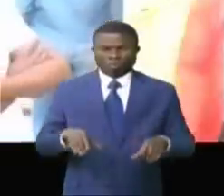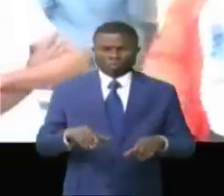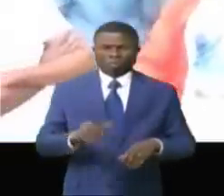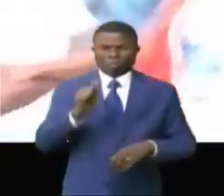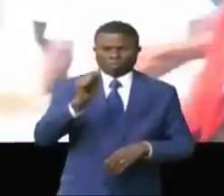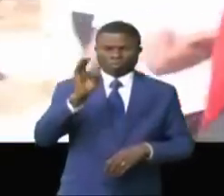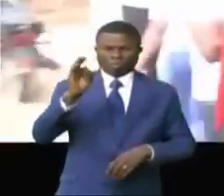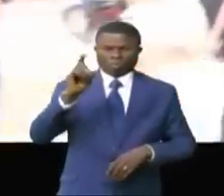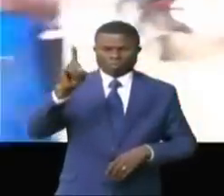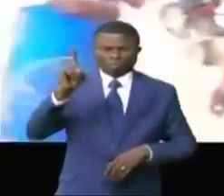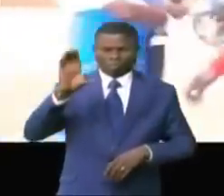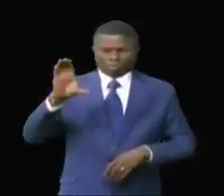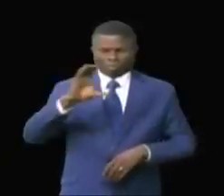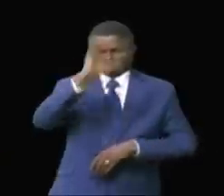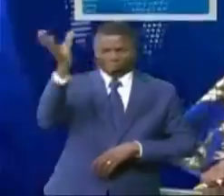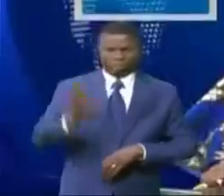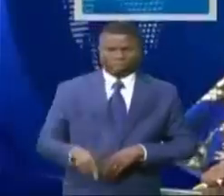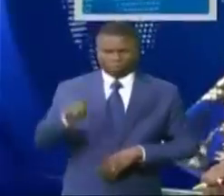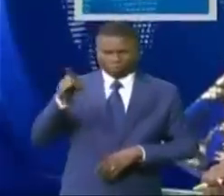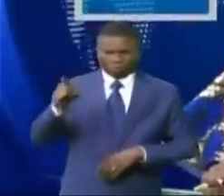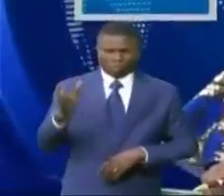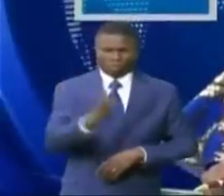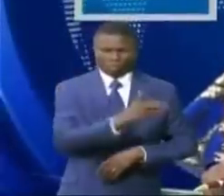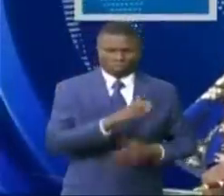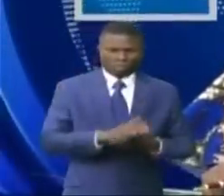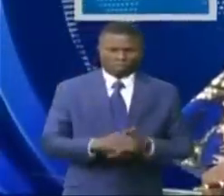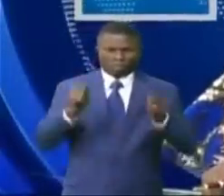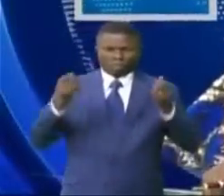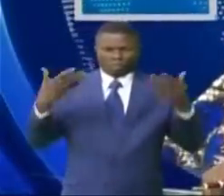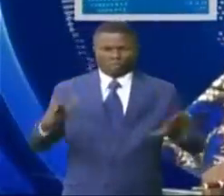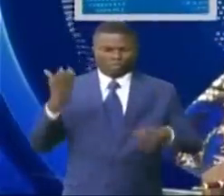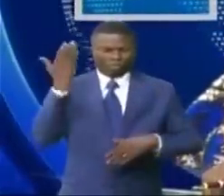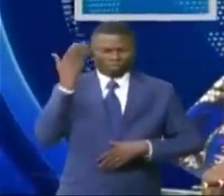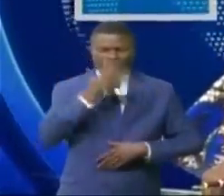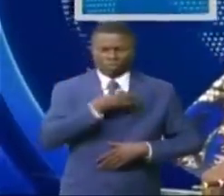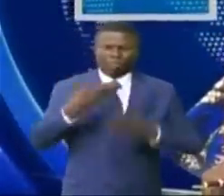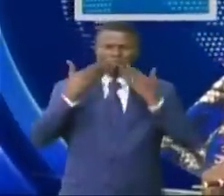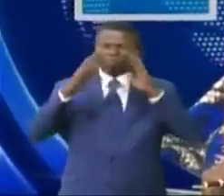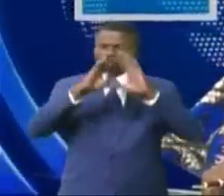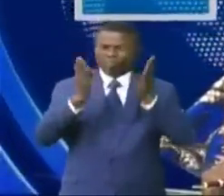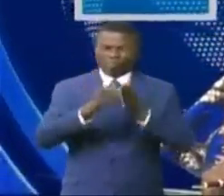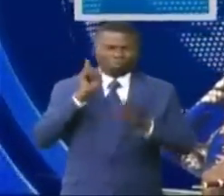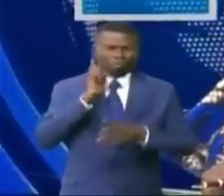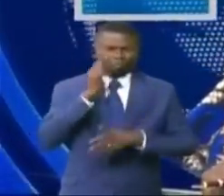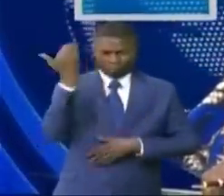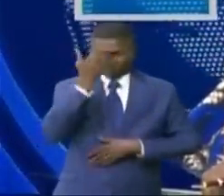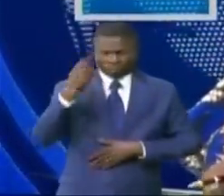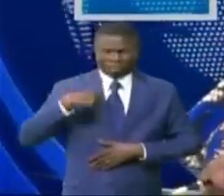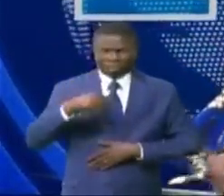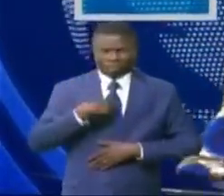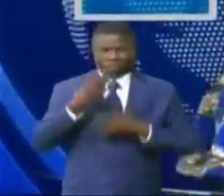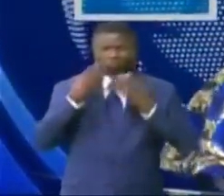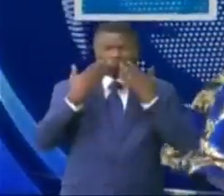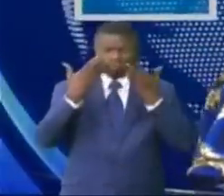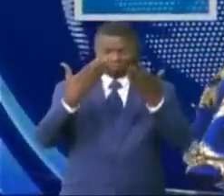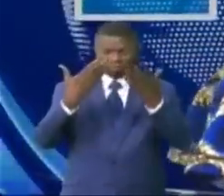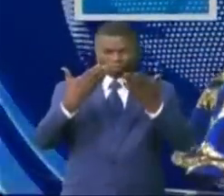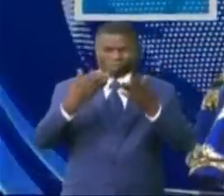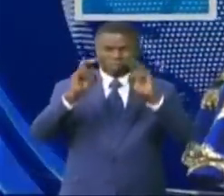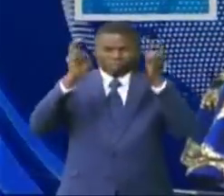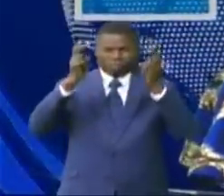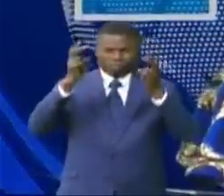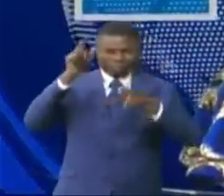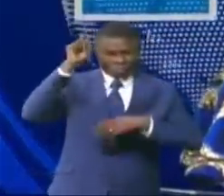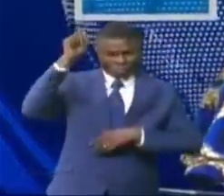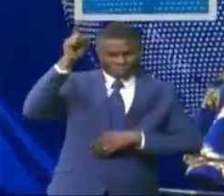AFDC, Congo central. Fin de ce journal, mesdames et messieurs, merci de l'avoir suivi. Merci à vous qui nous suivez dans la cité